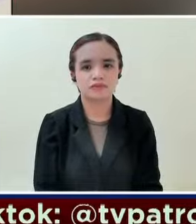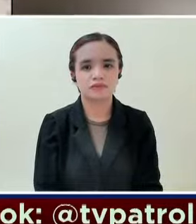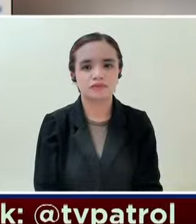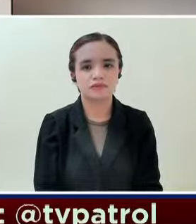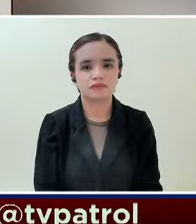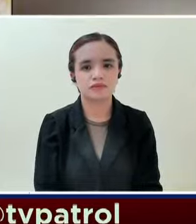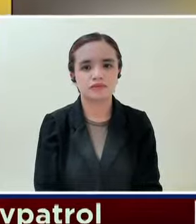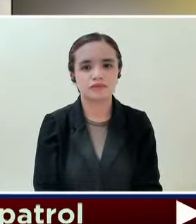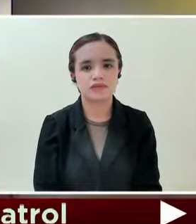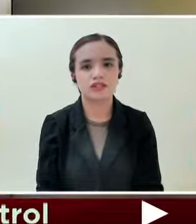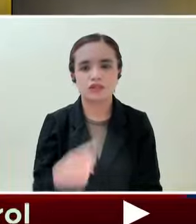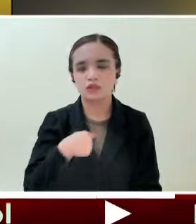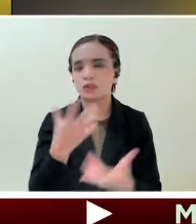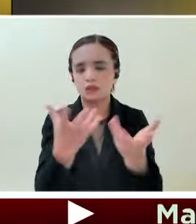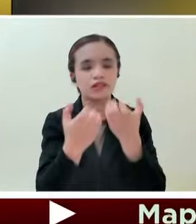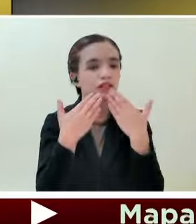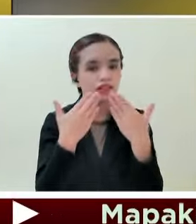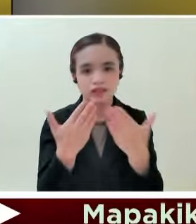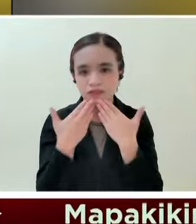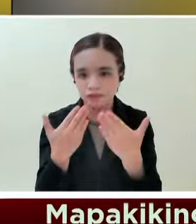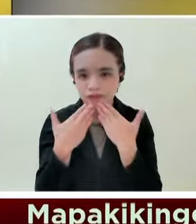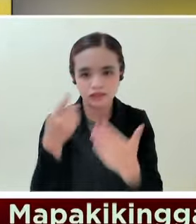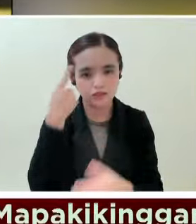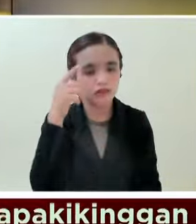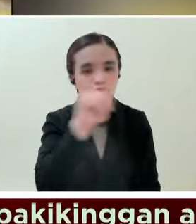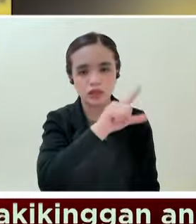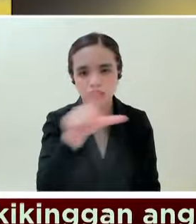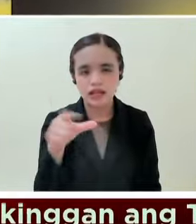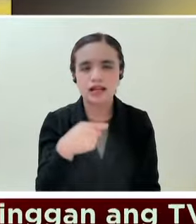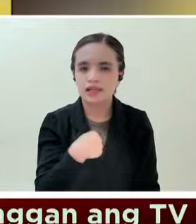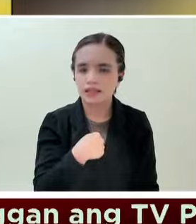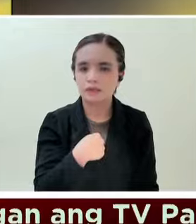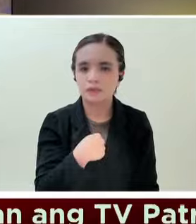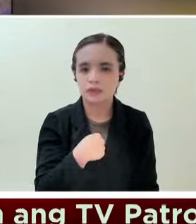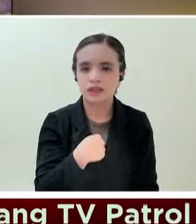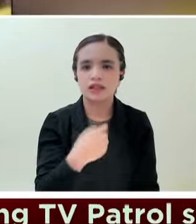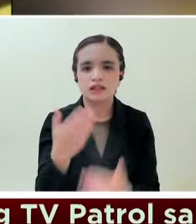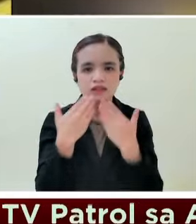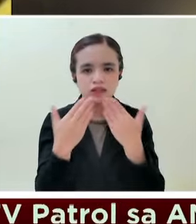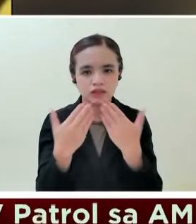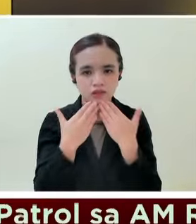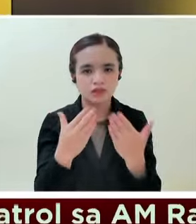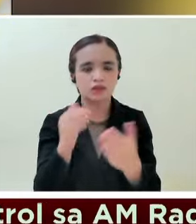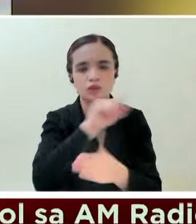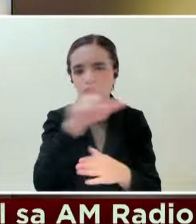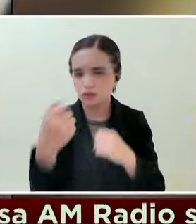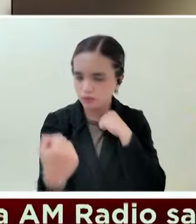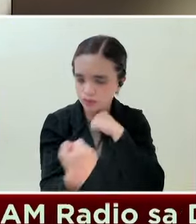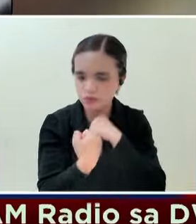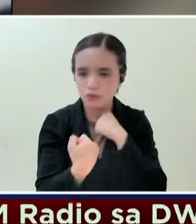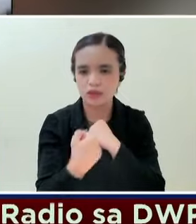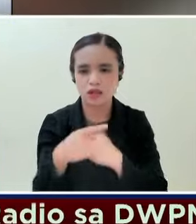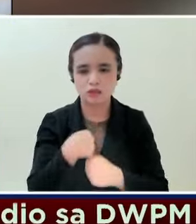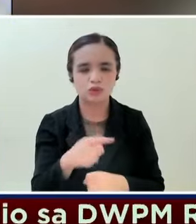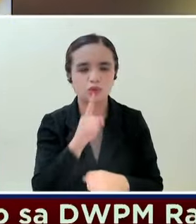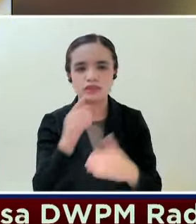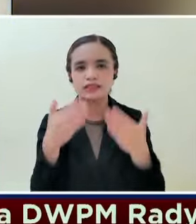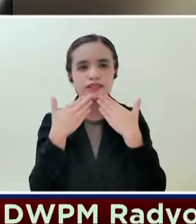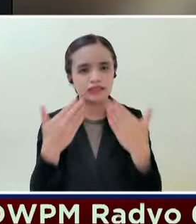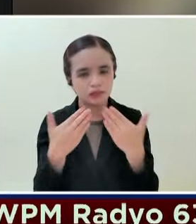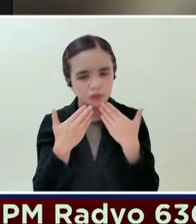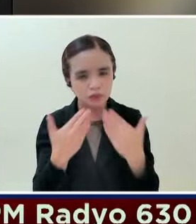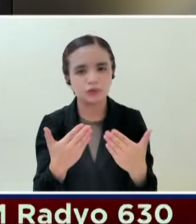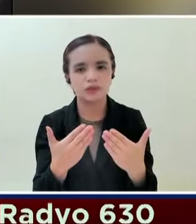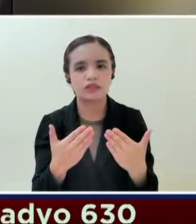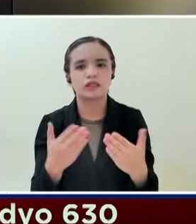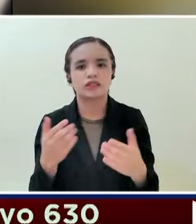I just want to say thank you so much for everyone, and I think all the medalists deserve all the support, and I'm very grateful to be in such a position as